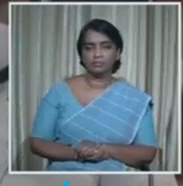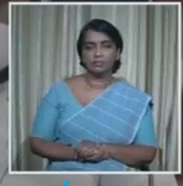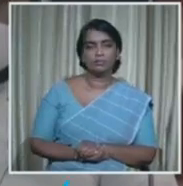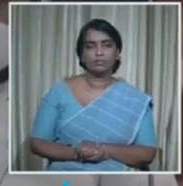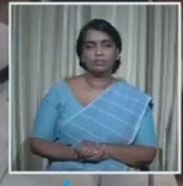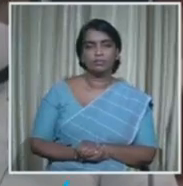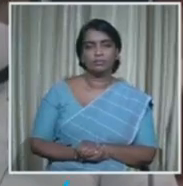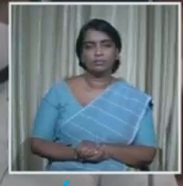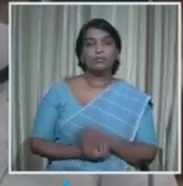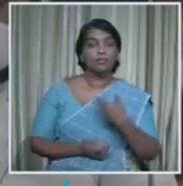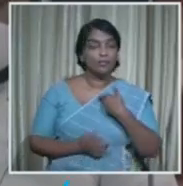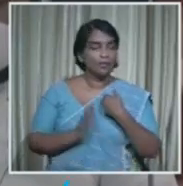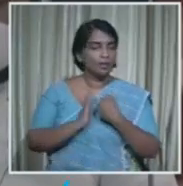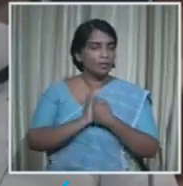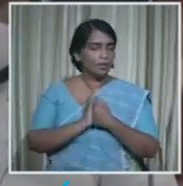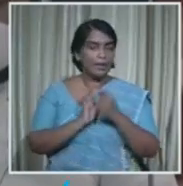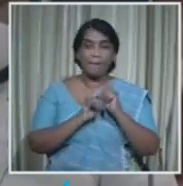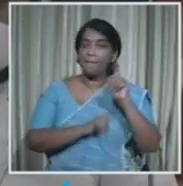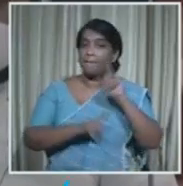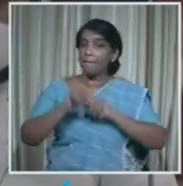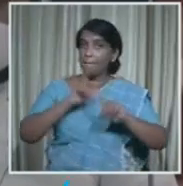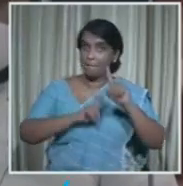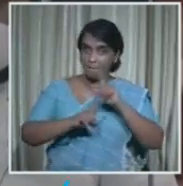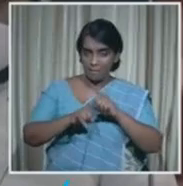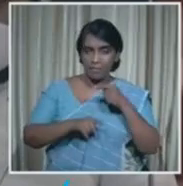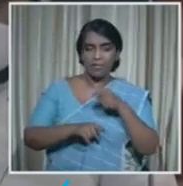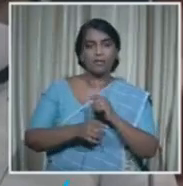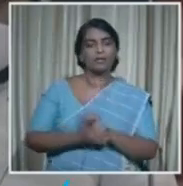Mama me utteri tera parlimen tu ata